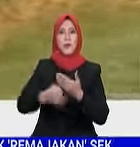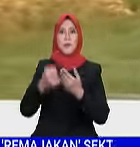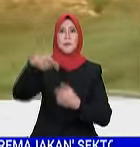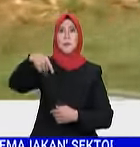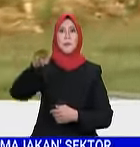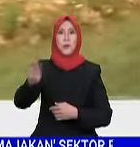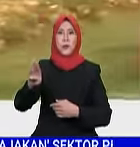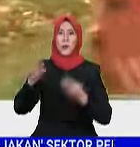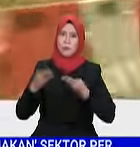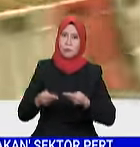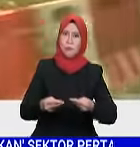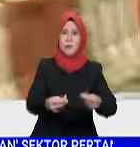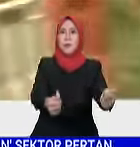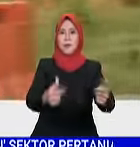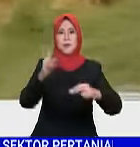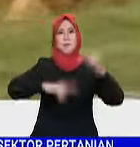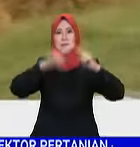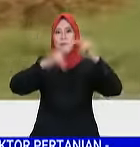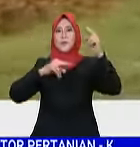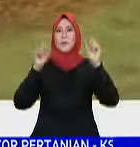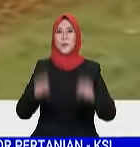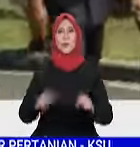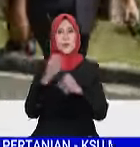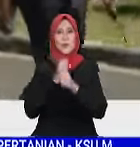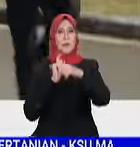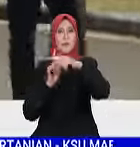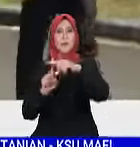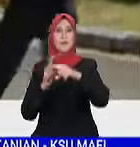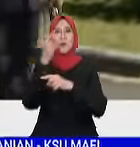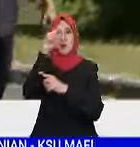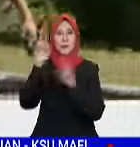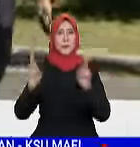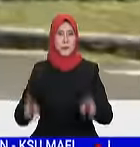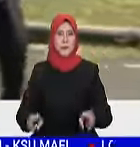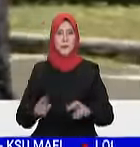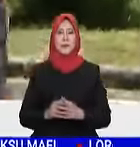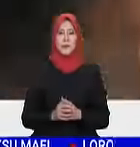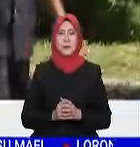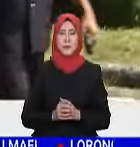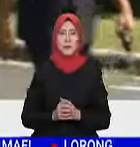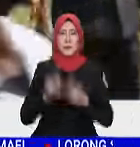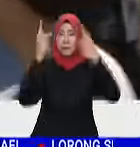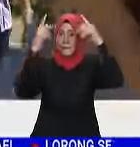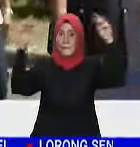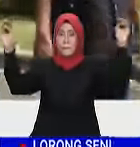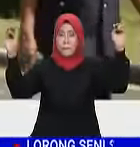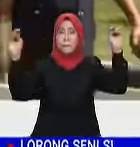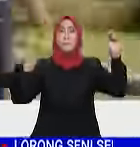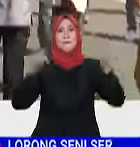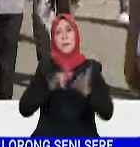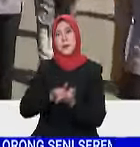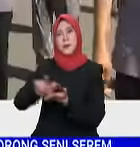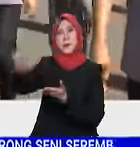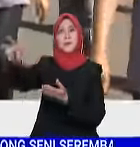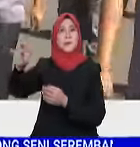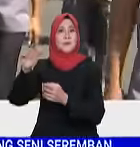Pan Borneo berjalan lancar sekaligus membawa impak positif kepada rakyat. Dalam pada itu, Perdana Menteri berlepas pulang